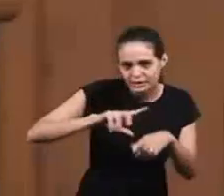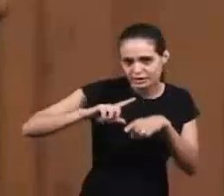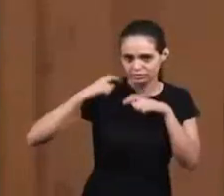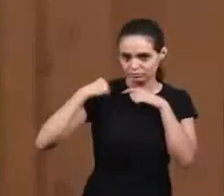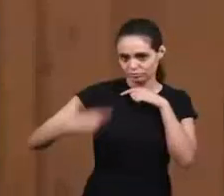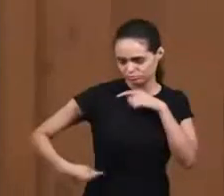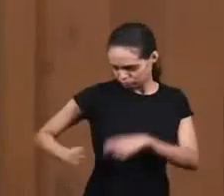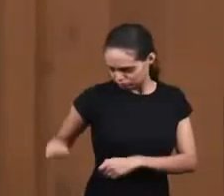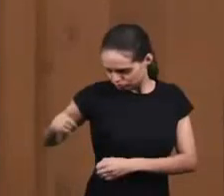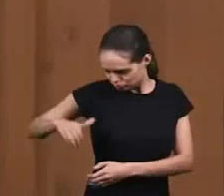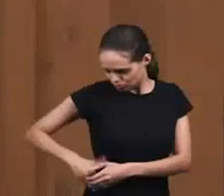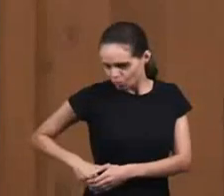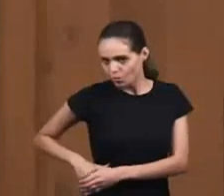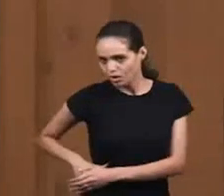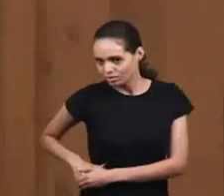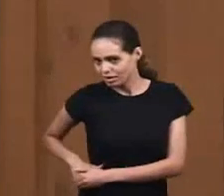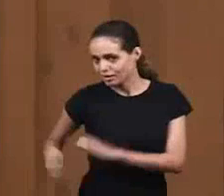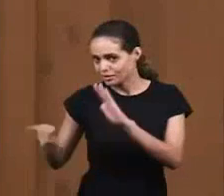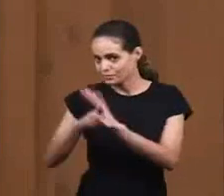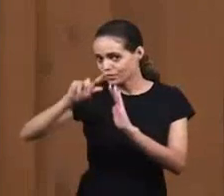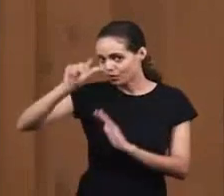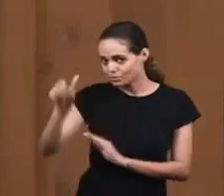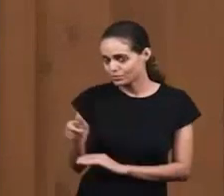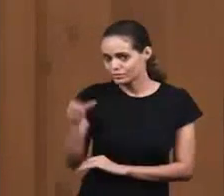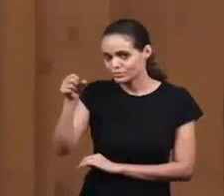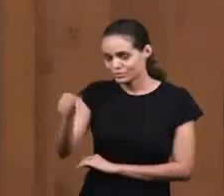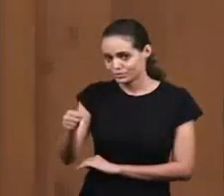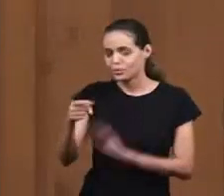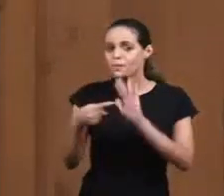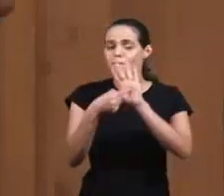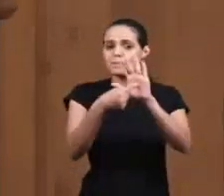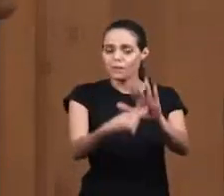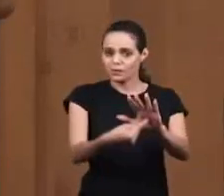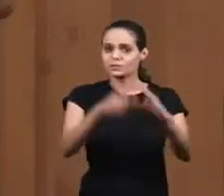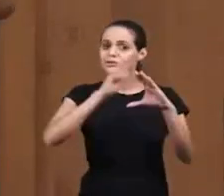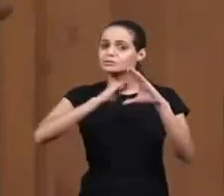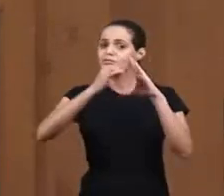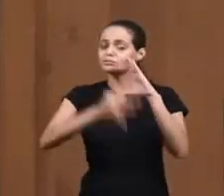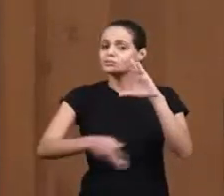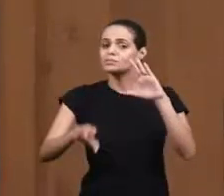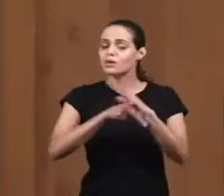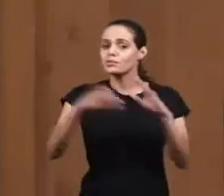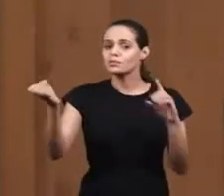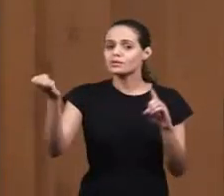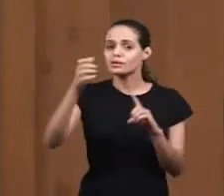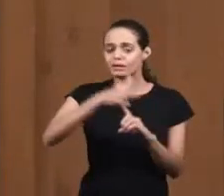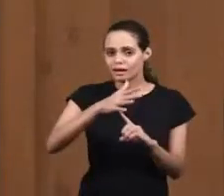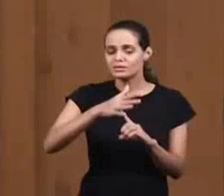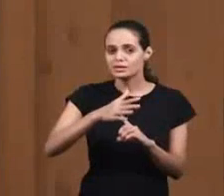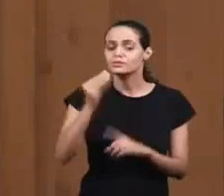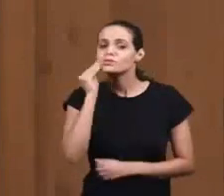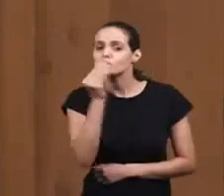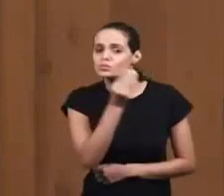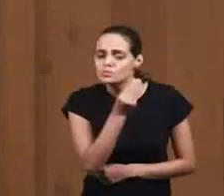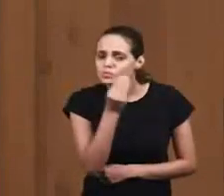legen. Diese 5 Steinchen, sie sprechen über die Mittel der Gnade, das Frühgebet,